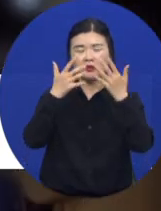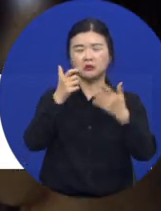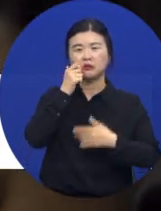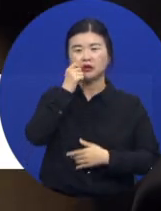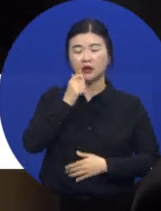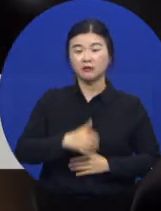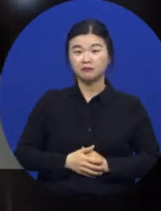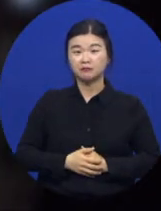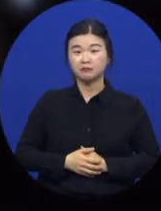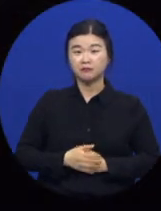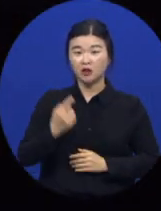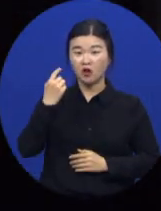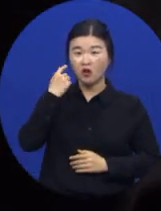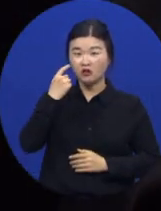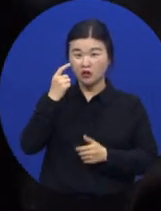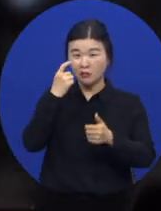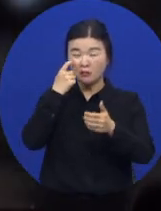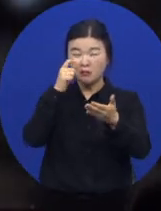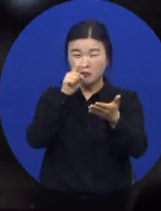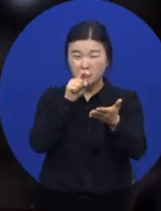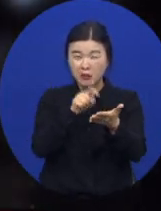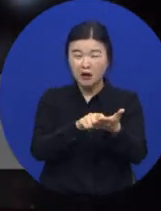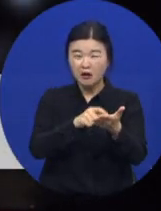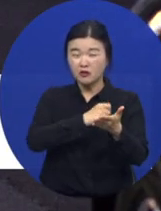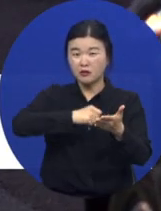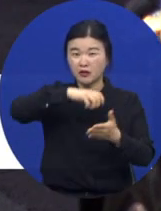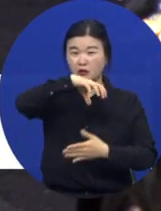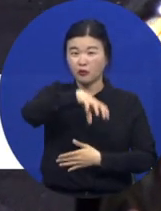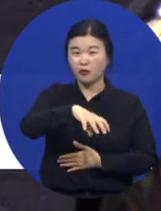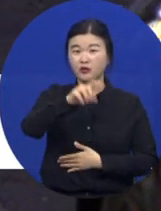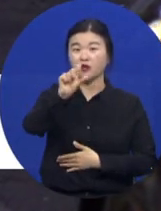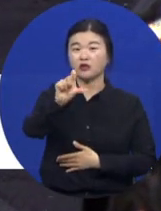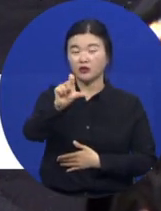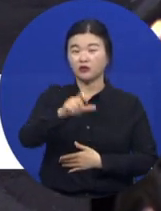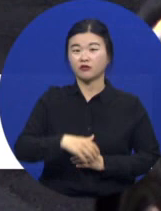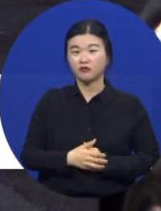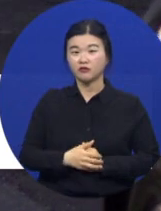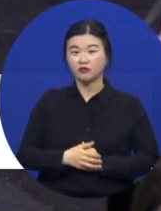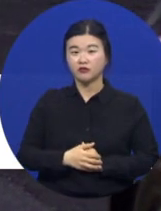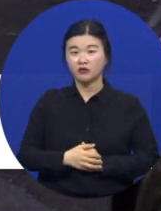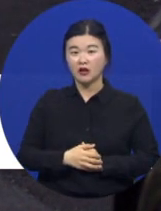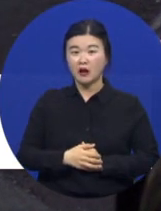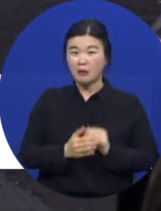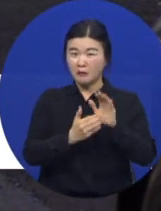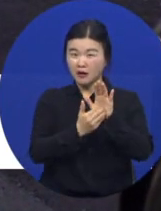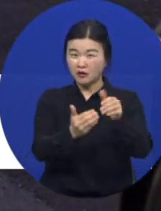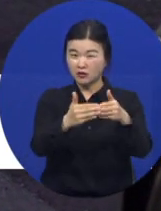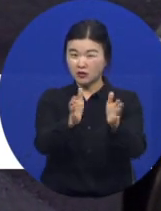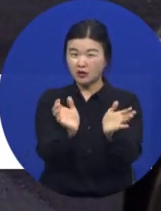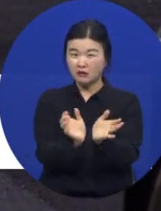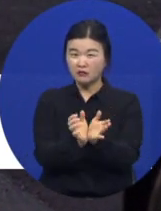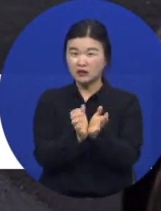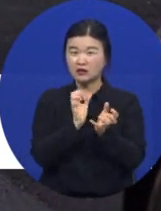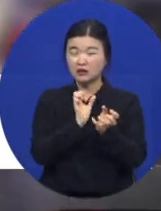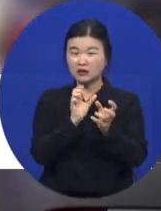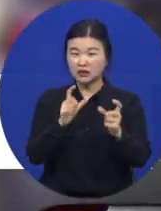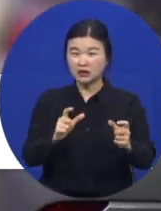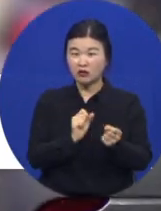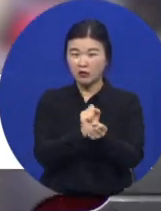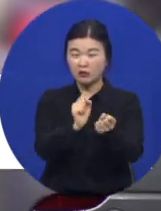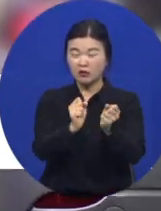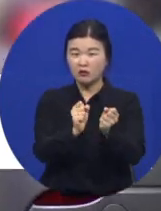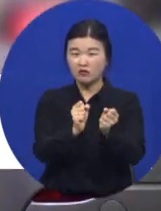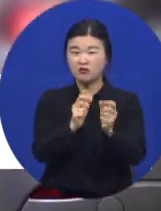제대로. 어제 하루 적발된 방역수칙 위반 업소는 15곳. 방역당국이 코로나19 지역 감염 확산을 막기